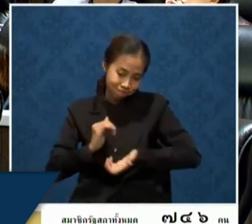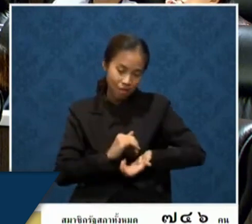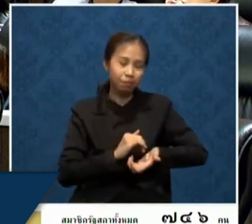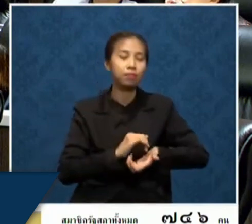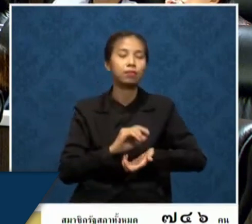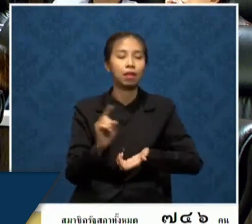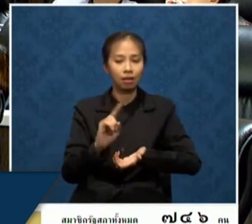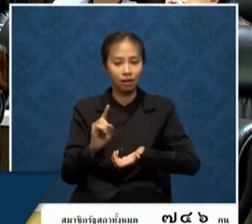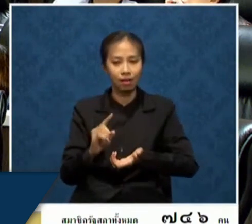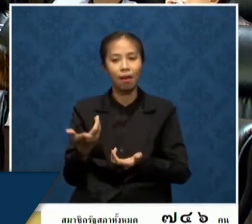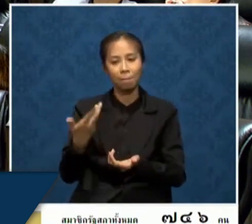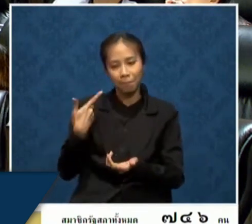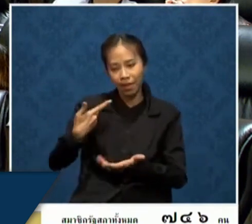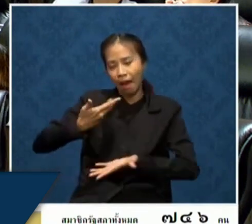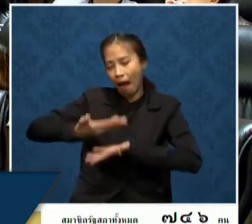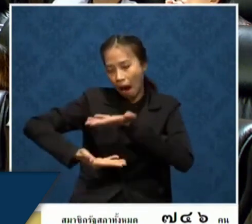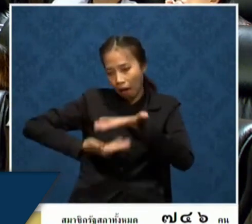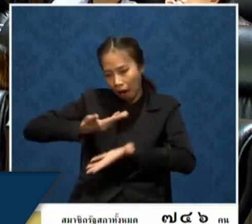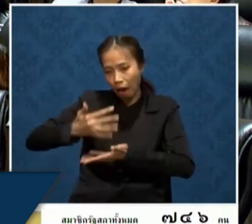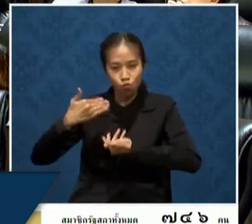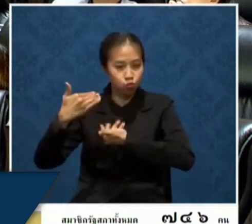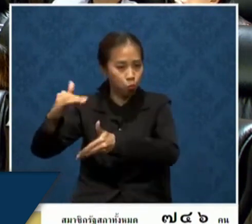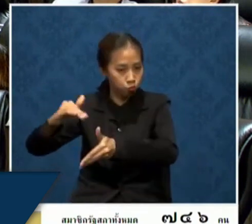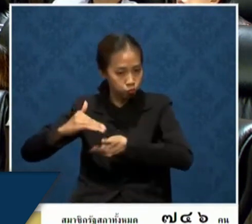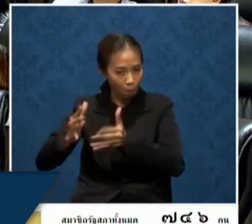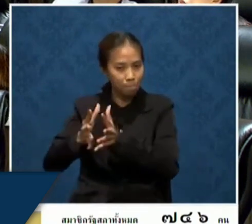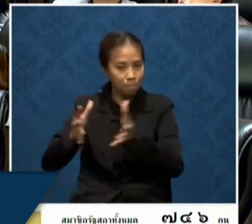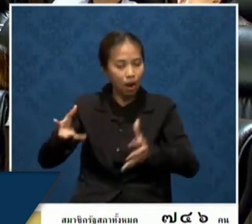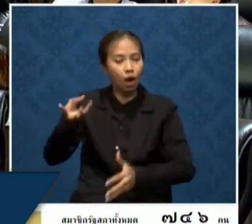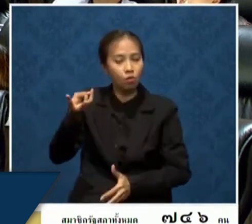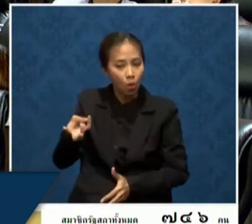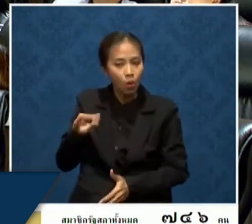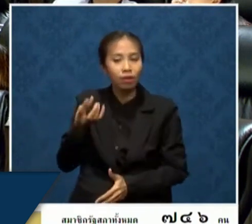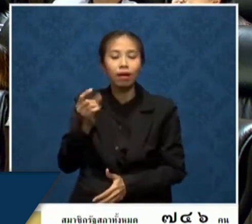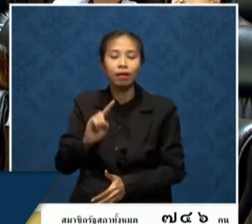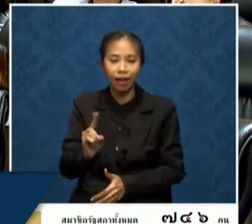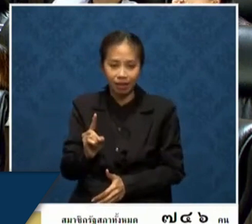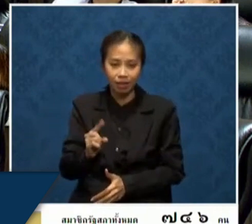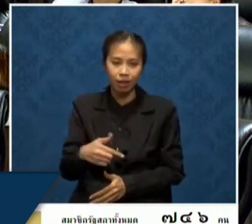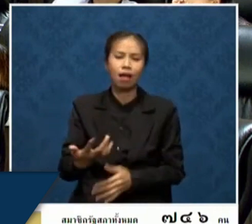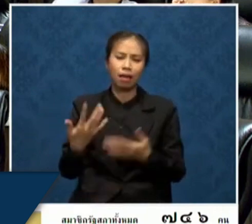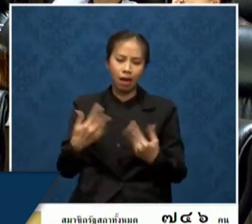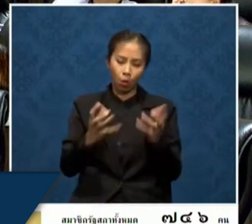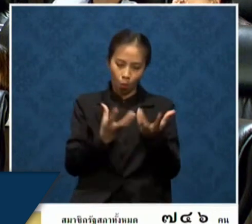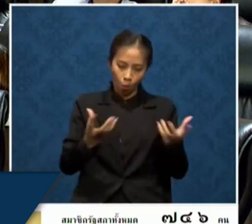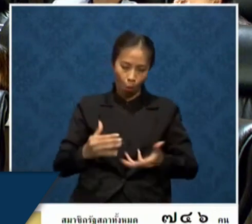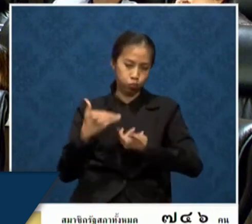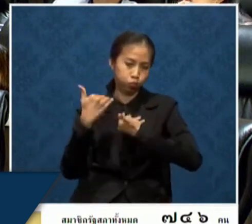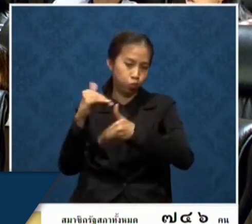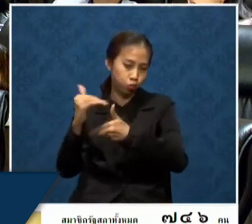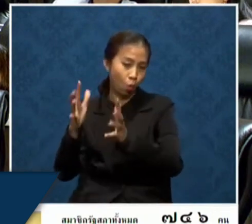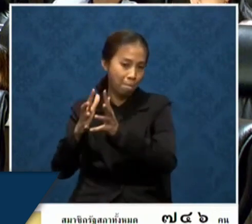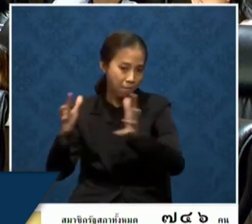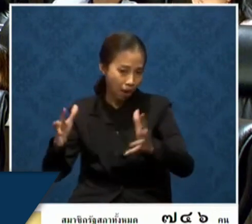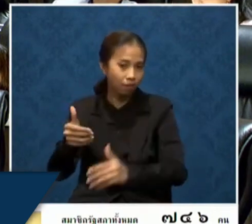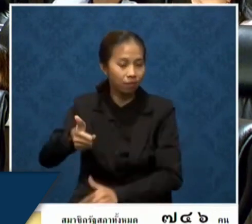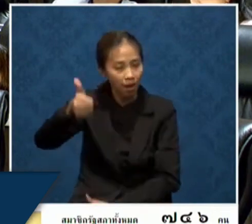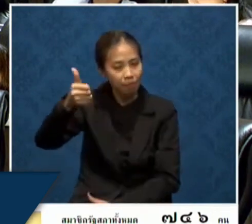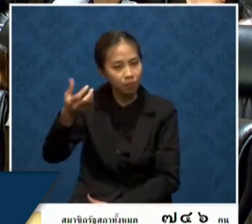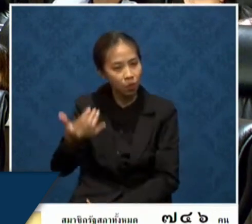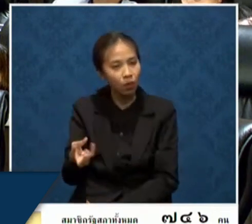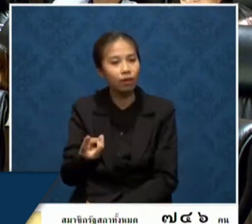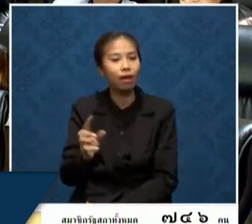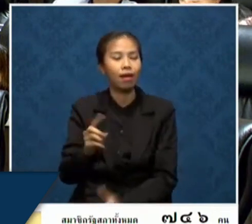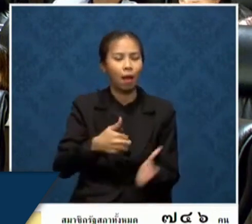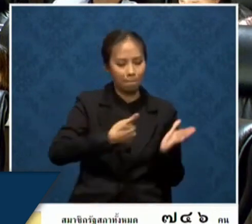กับเรามากแค่ไหนเสร็จแล้วจะช่วยกระตุ้นการส่งออกให้เราได้เท่าไหร่เสร็จแล้วจะประหยัดภาษีให้ผู้ประกอบการได้แค่นั้น